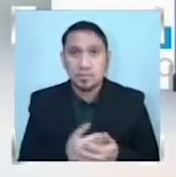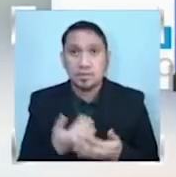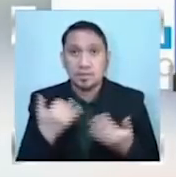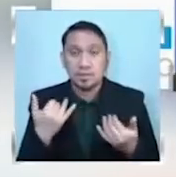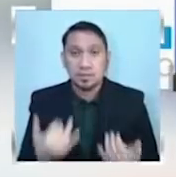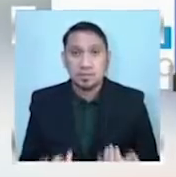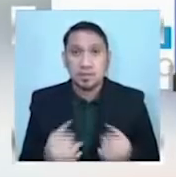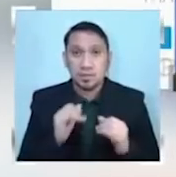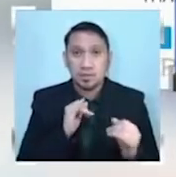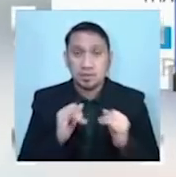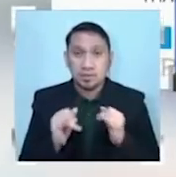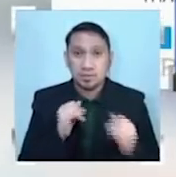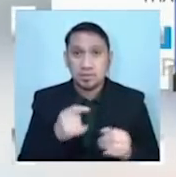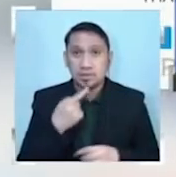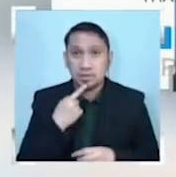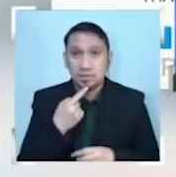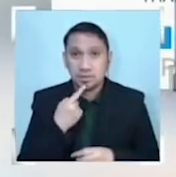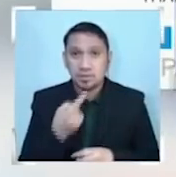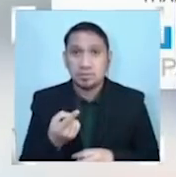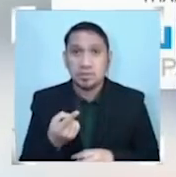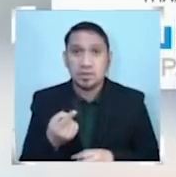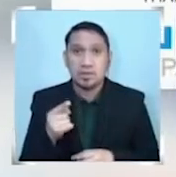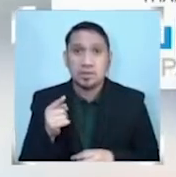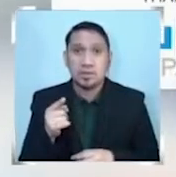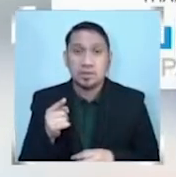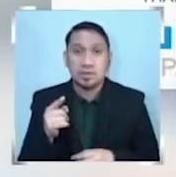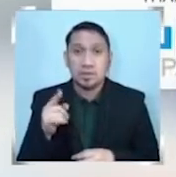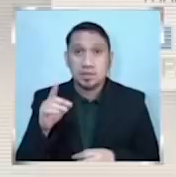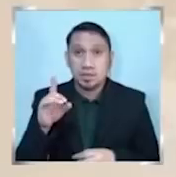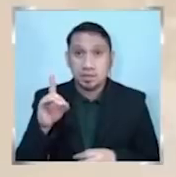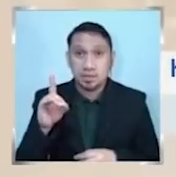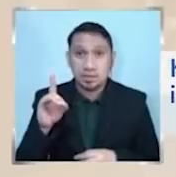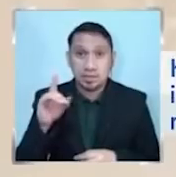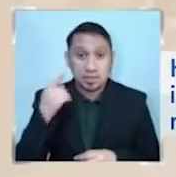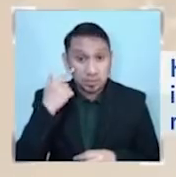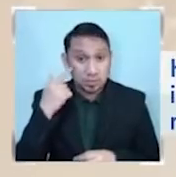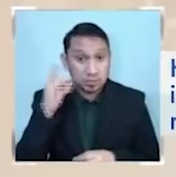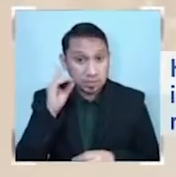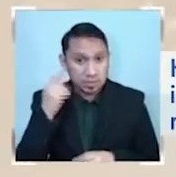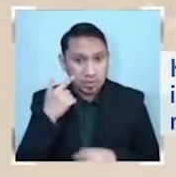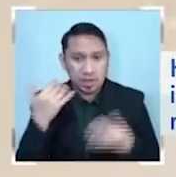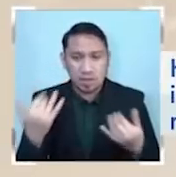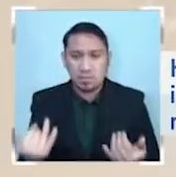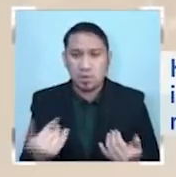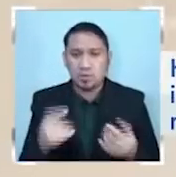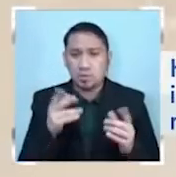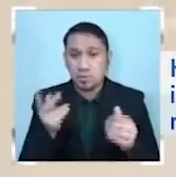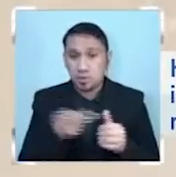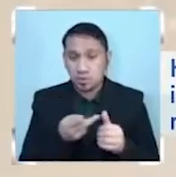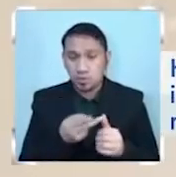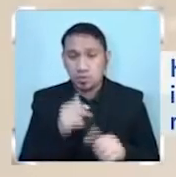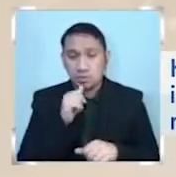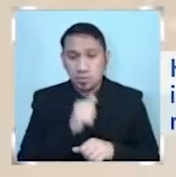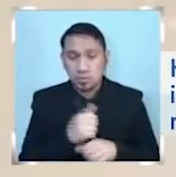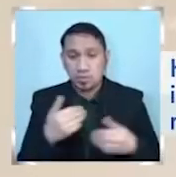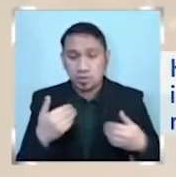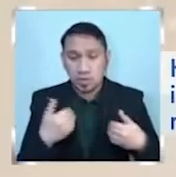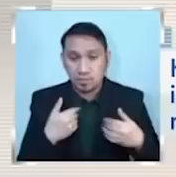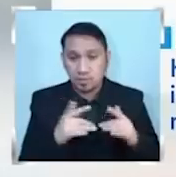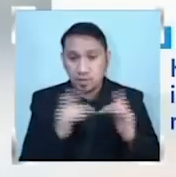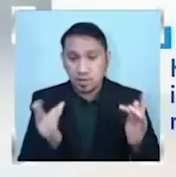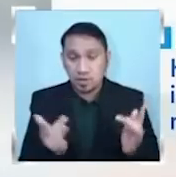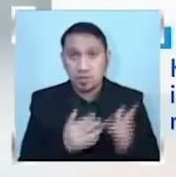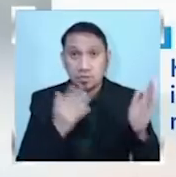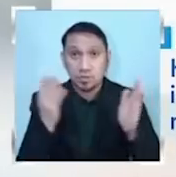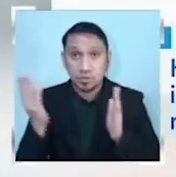DWIZ, sinabi ni Calio de Guzman na kabilang sa kanyang prioridad ang pag-a-appoint ng mga taong may pusong maglingkod sa kapwa